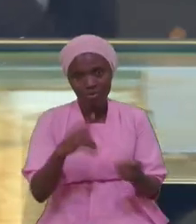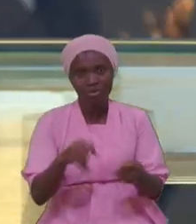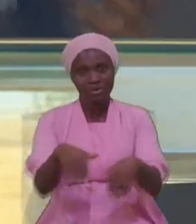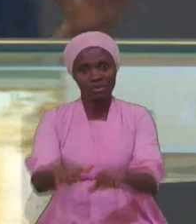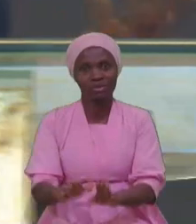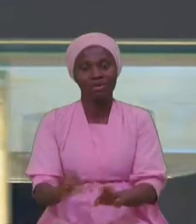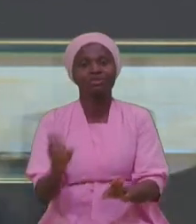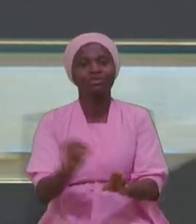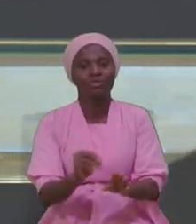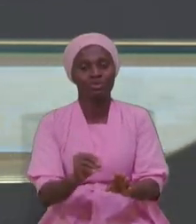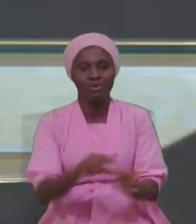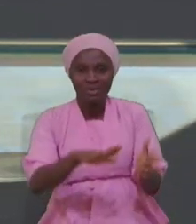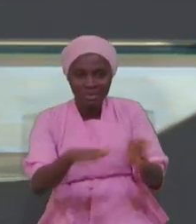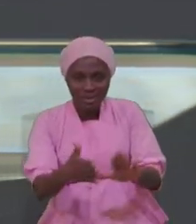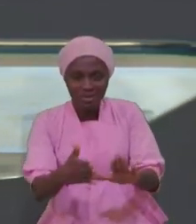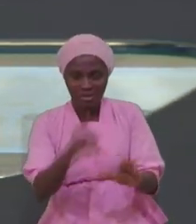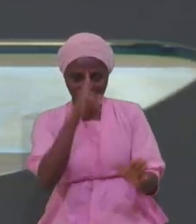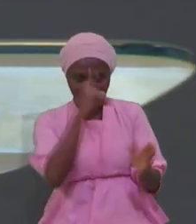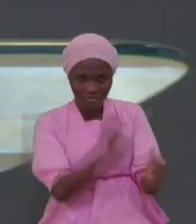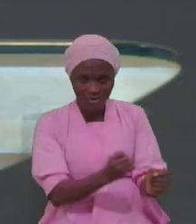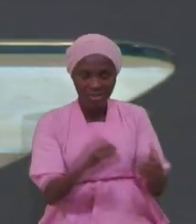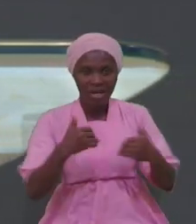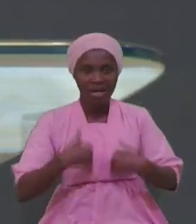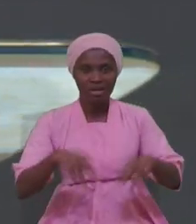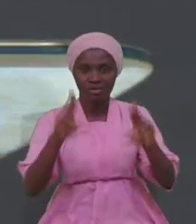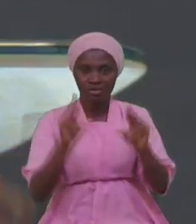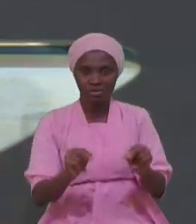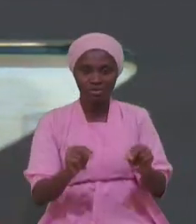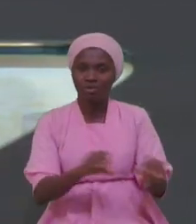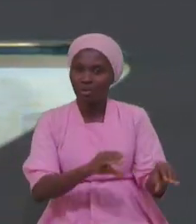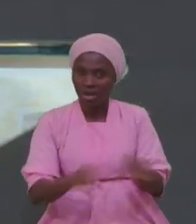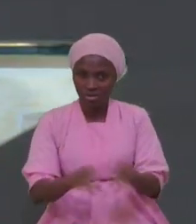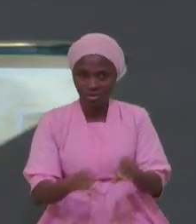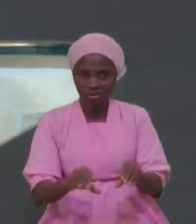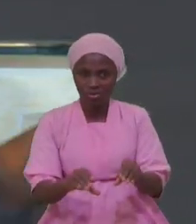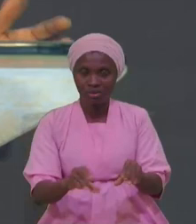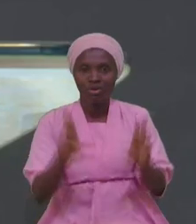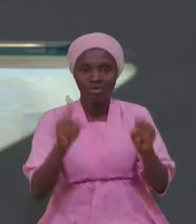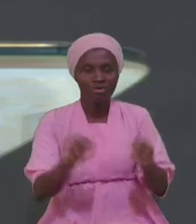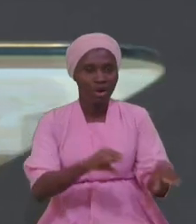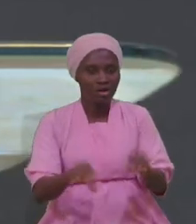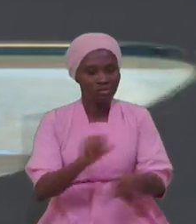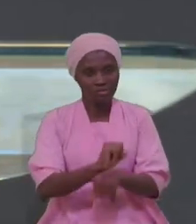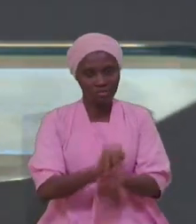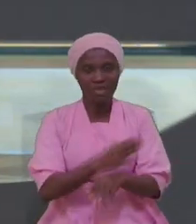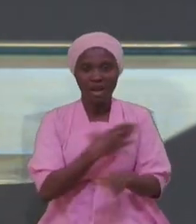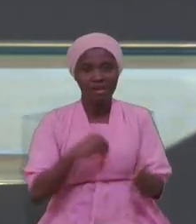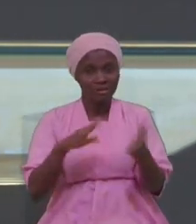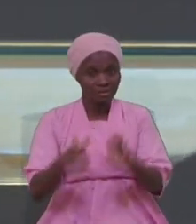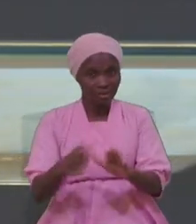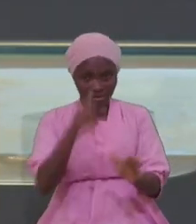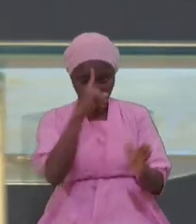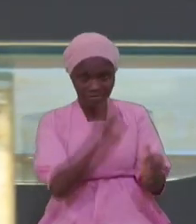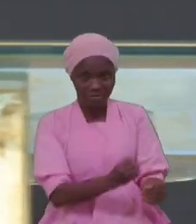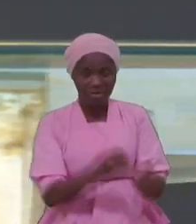morte n'a pas d'action, la foi morte n'a pas d'activité, la foi morte